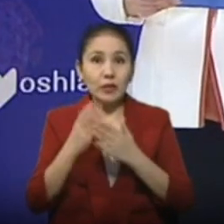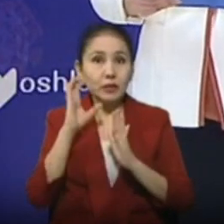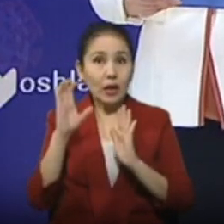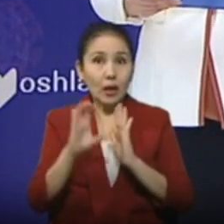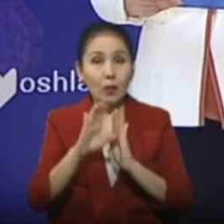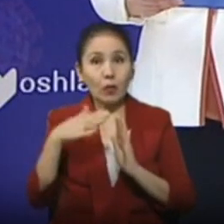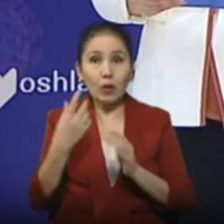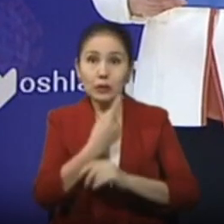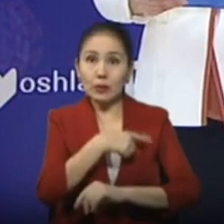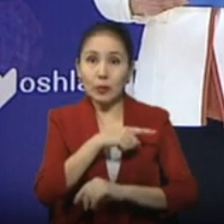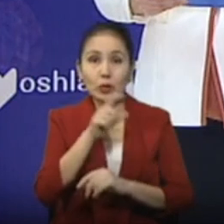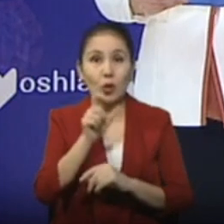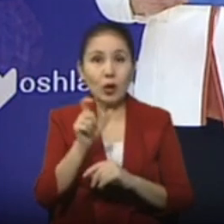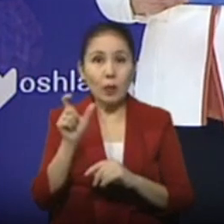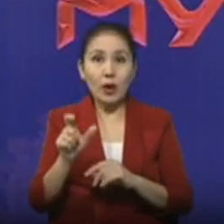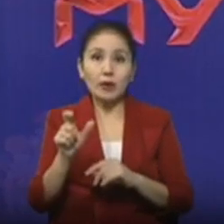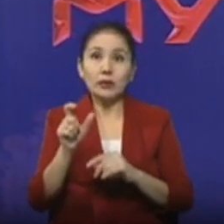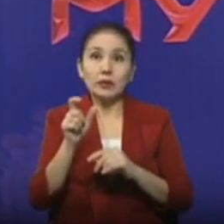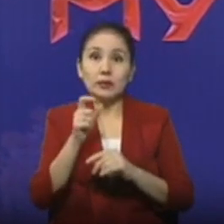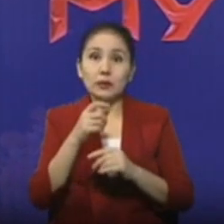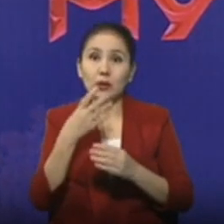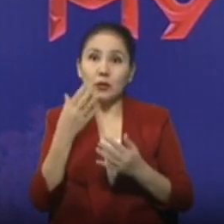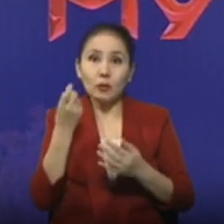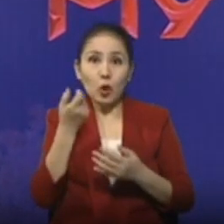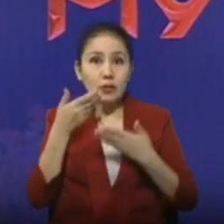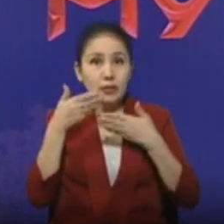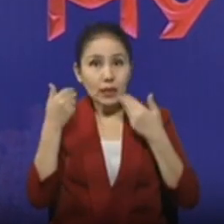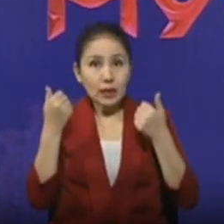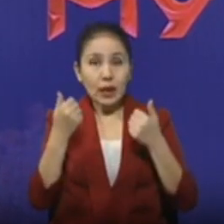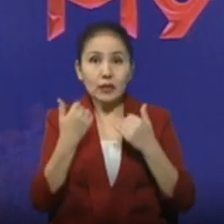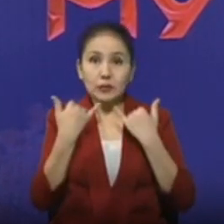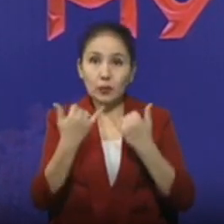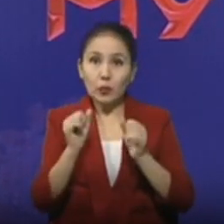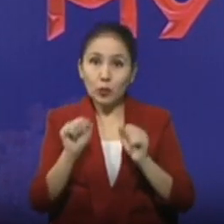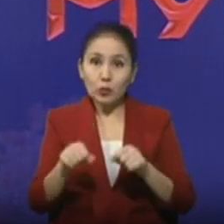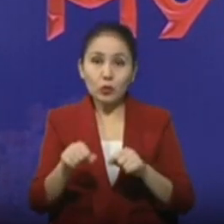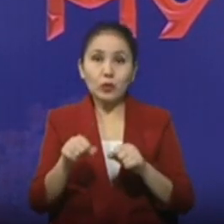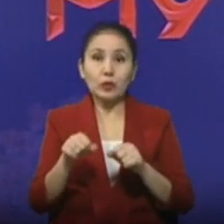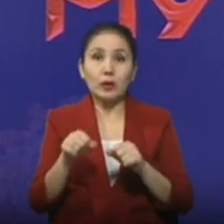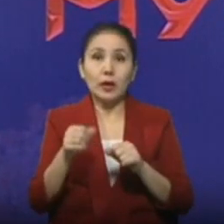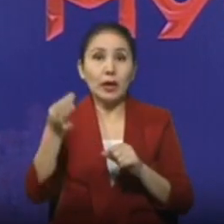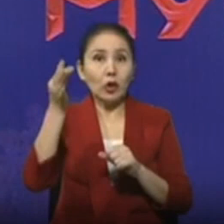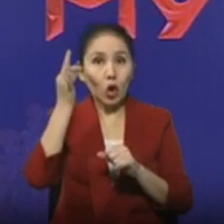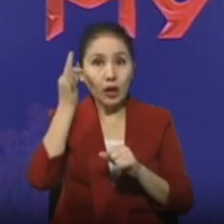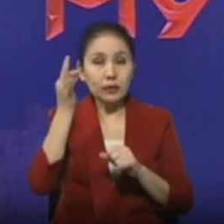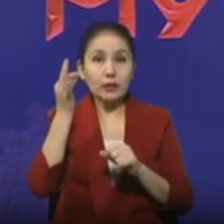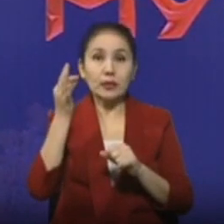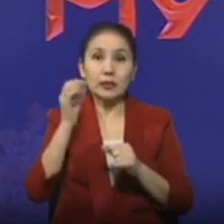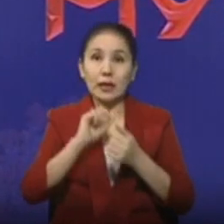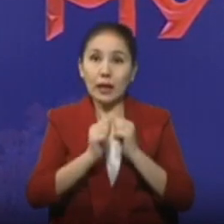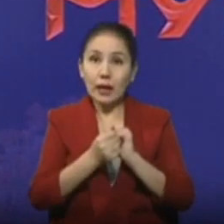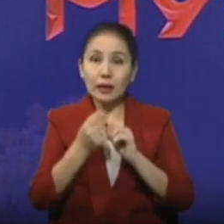orqali tibbiyot xodimlari yelkasidagi yukni biroz yengillashtirishimiz mumkin ekanini yodda saqlaylik va